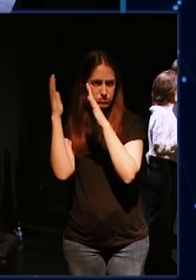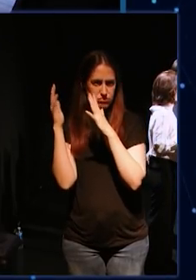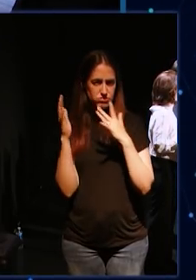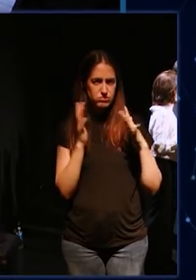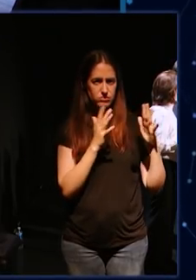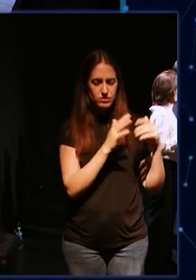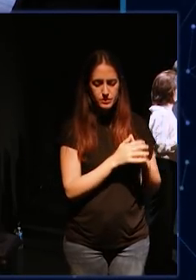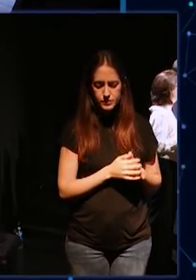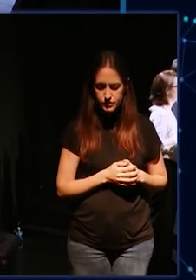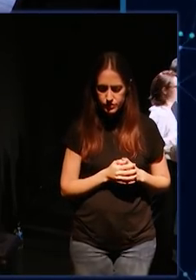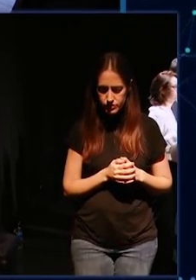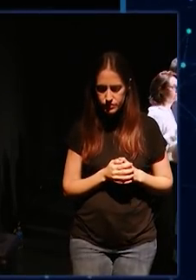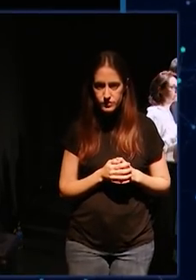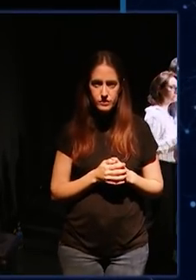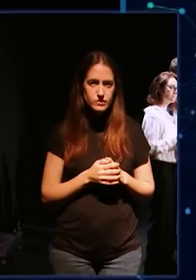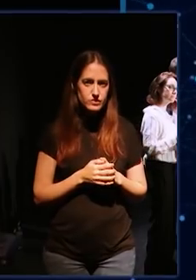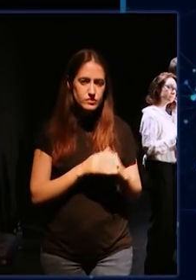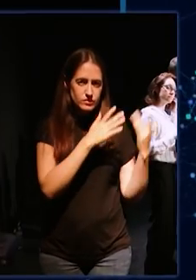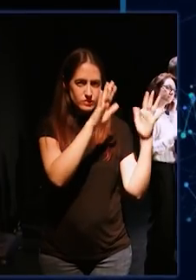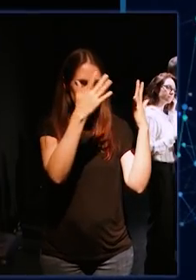Molt breument, Laia i Enric, per acabar.